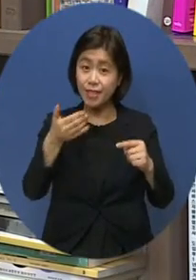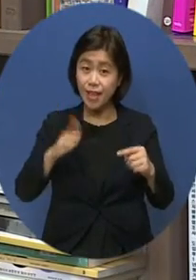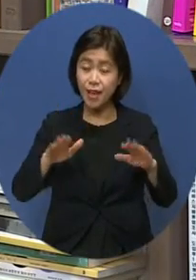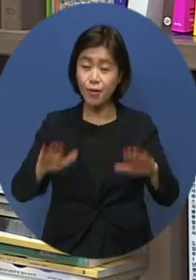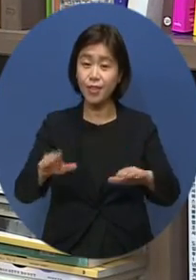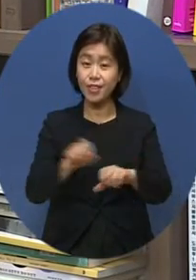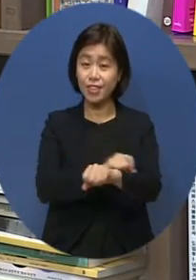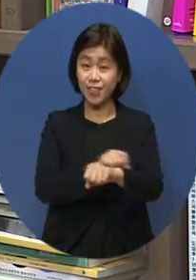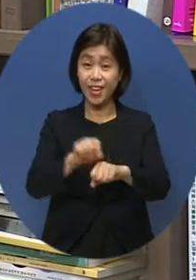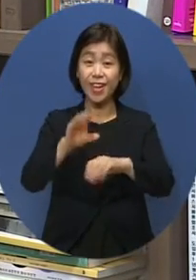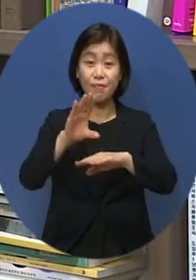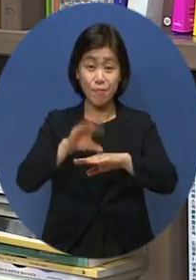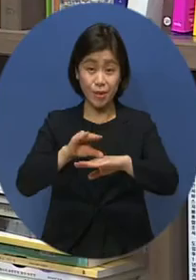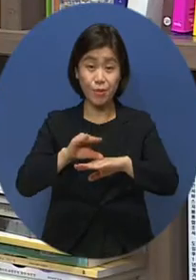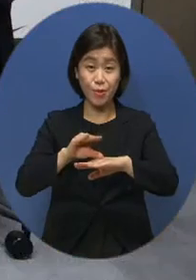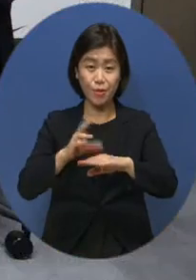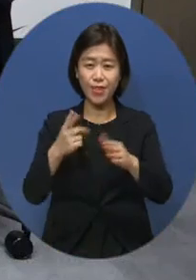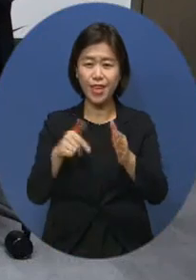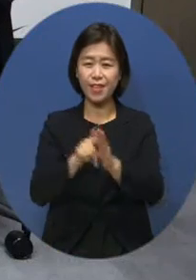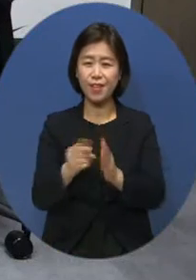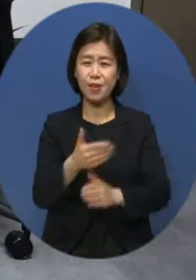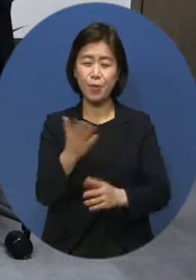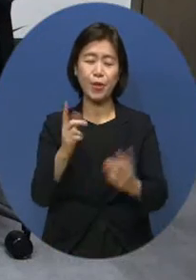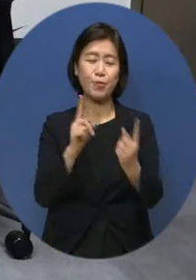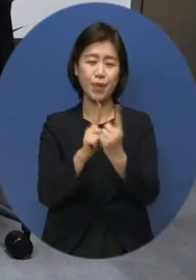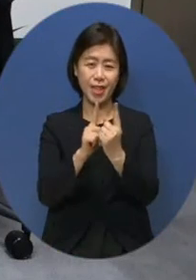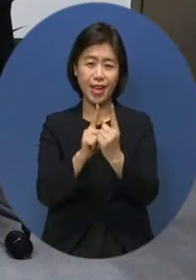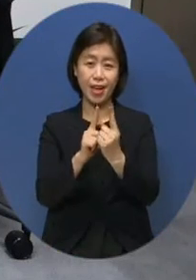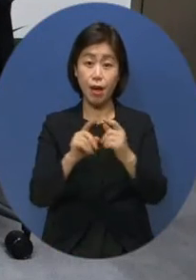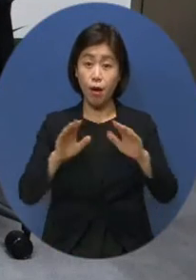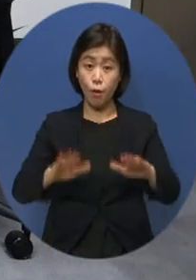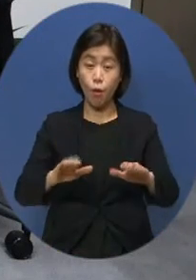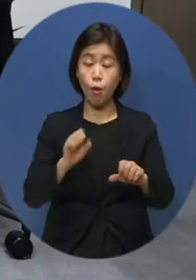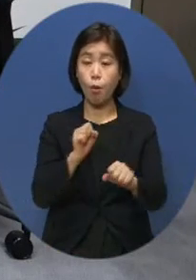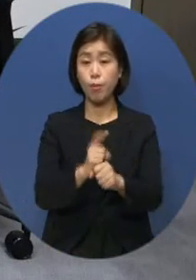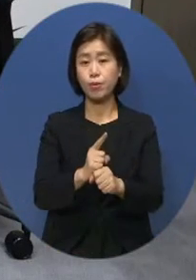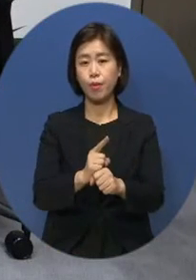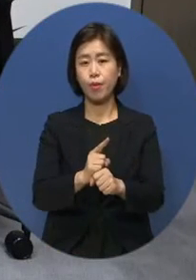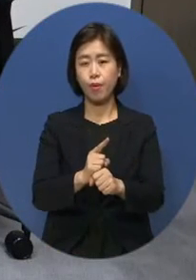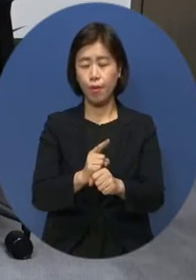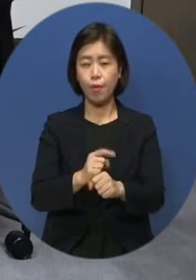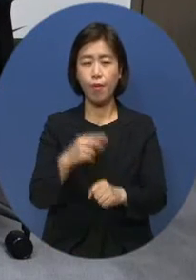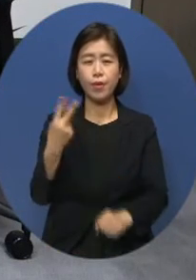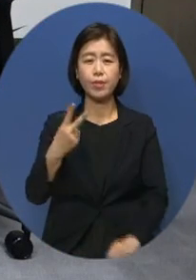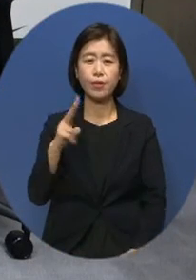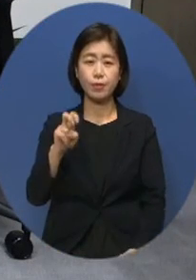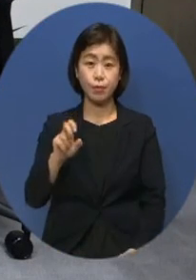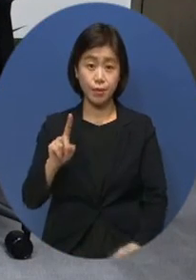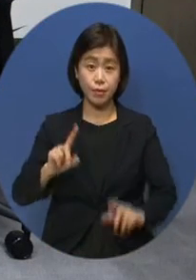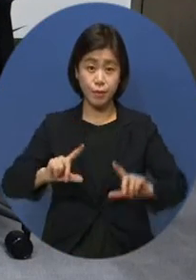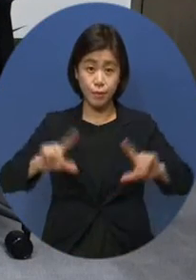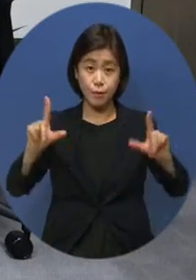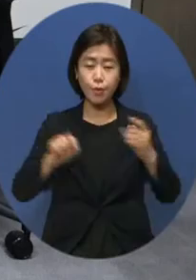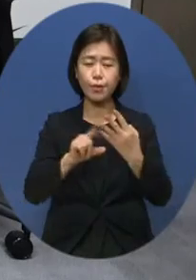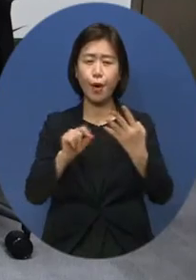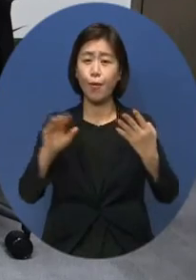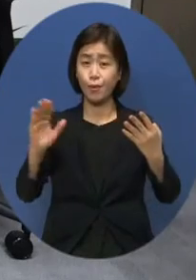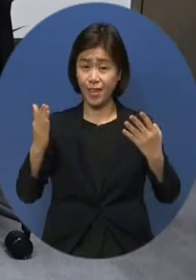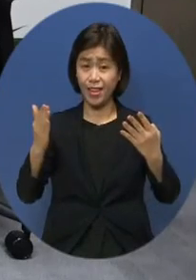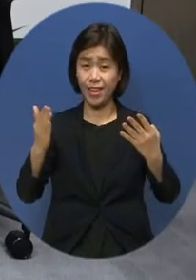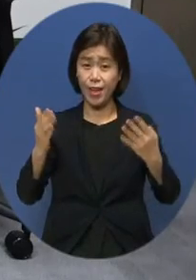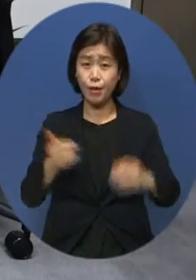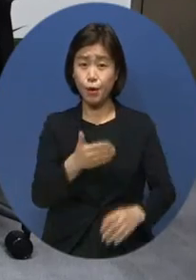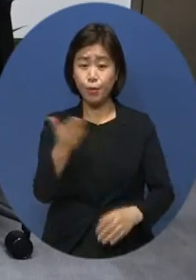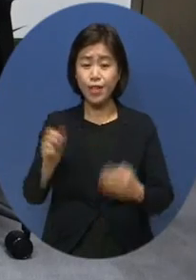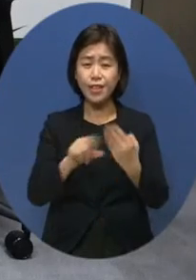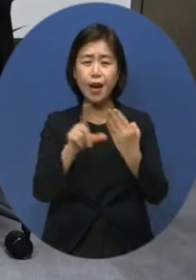준비해서 이렇게 인사를 드리게 됐습니다. 어느덧 2021년도 4월을 맞았는데요. 여러분들은 4월 하시면 어떤